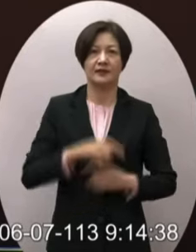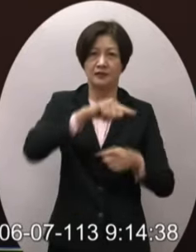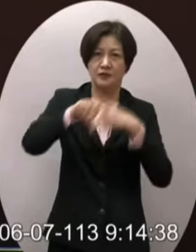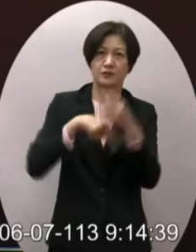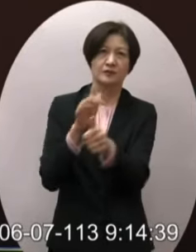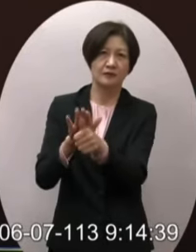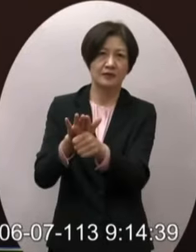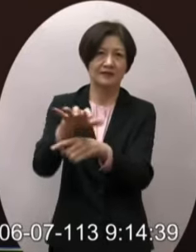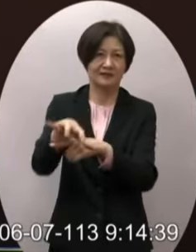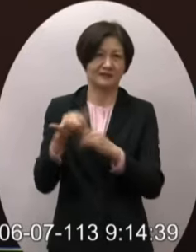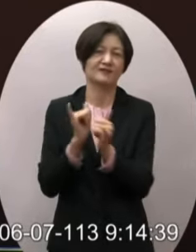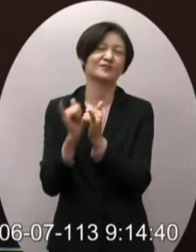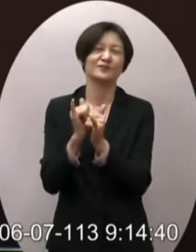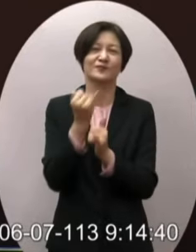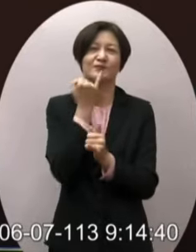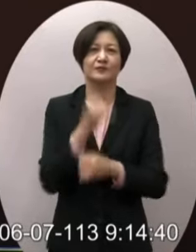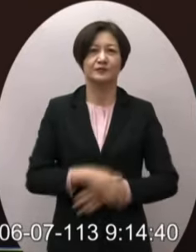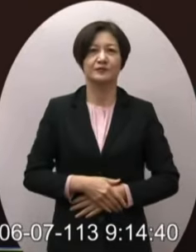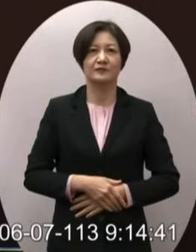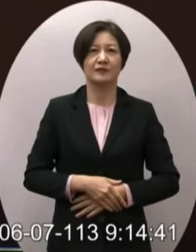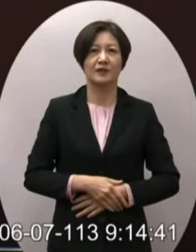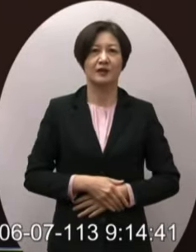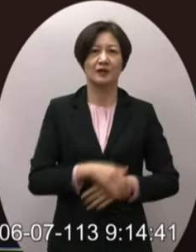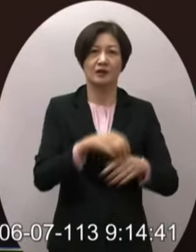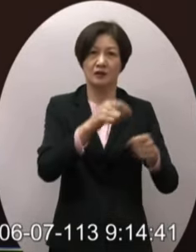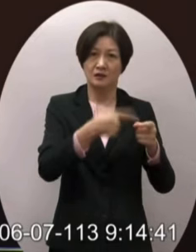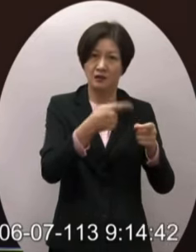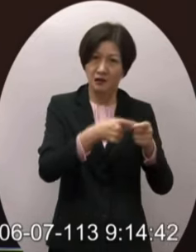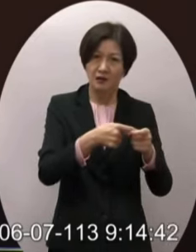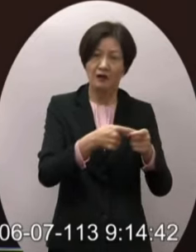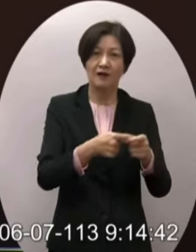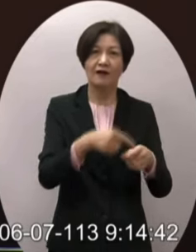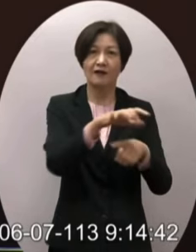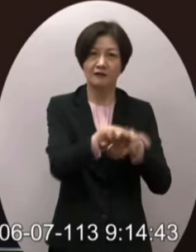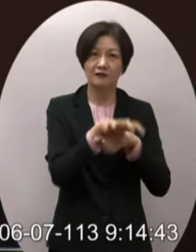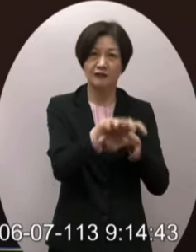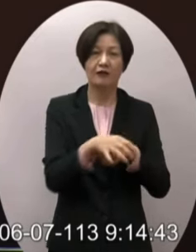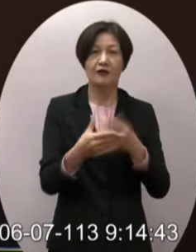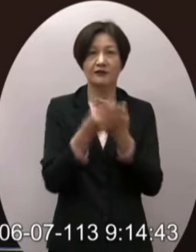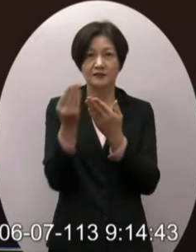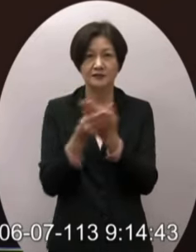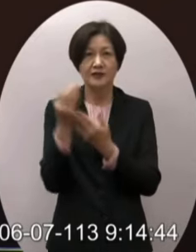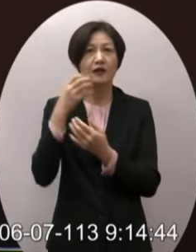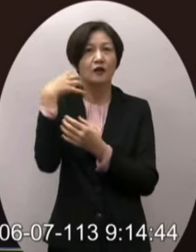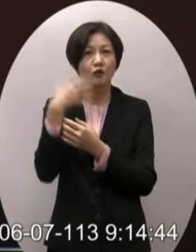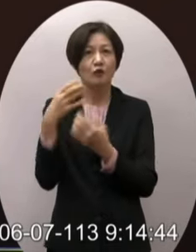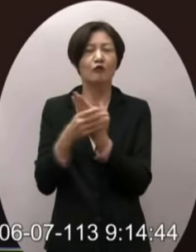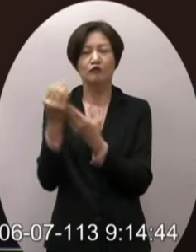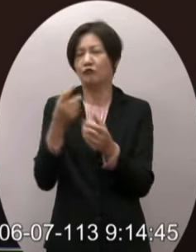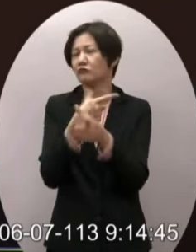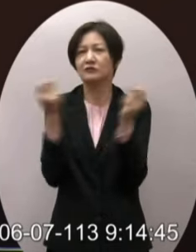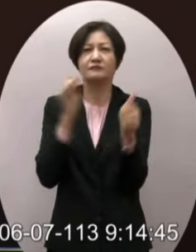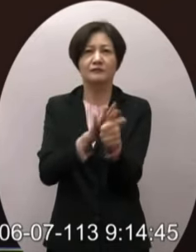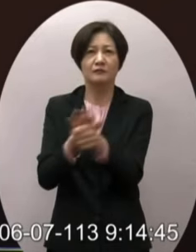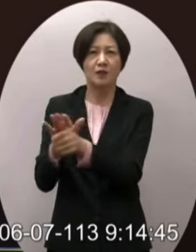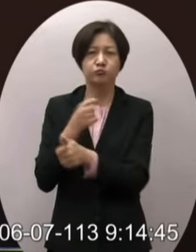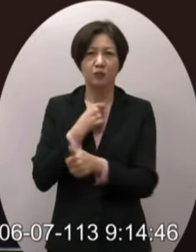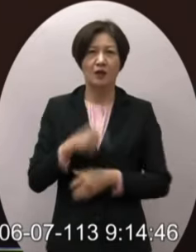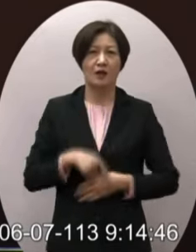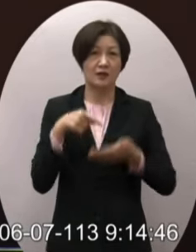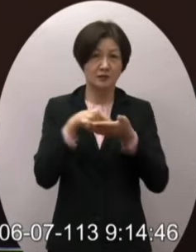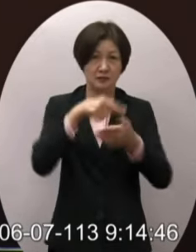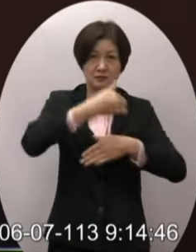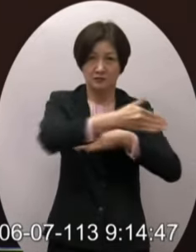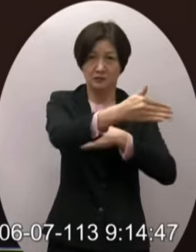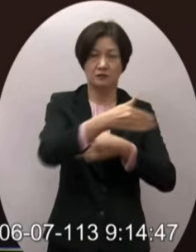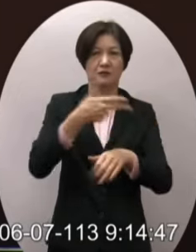方的农民。我们现在讲的不仅仅是稻农，包含未来的果农、茶农等等，在积极申请文件相关一些流程、技术等